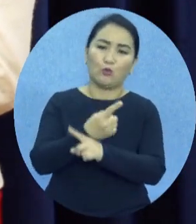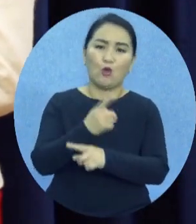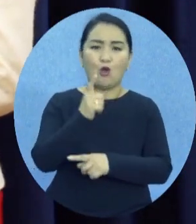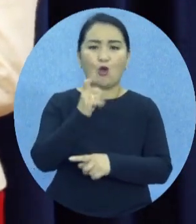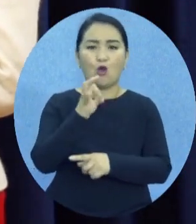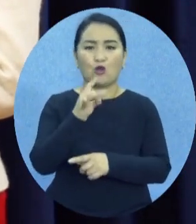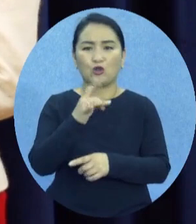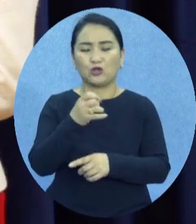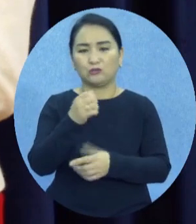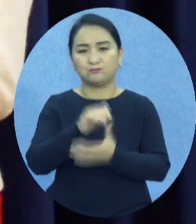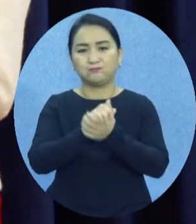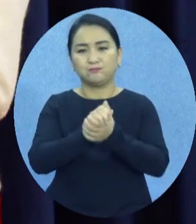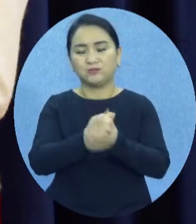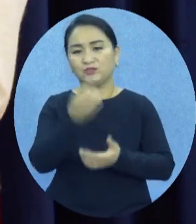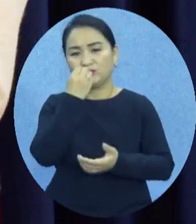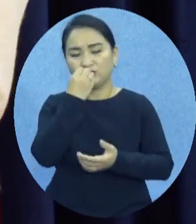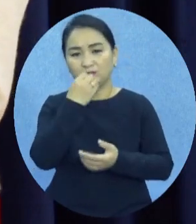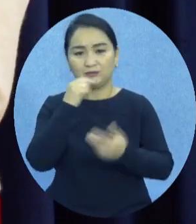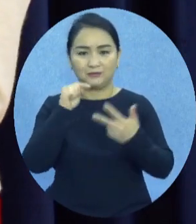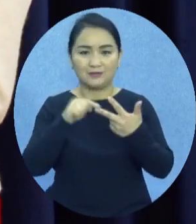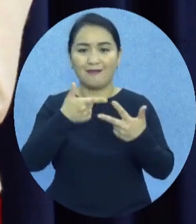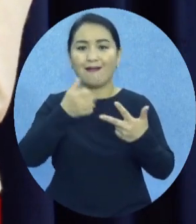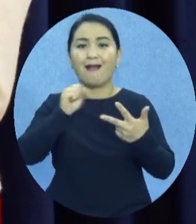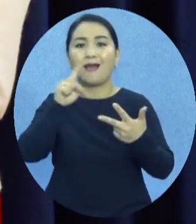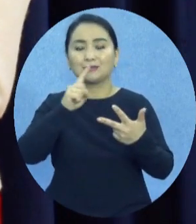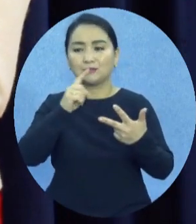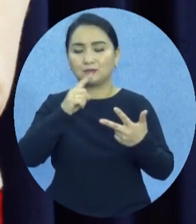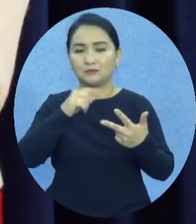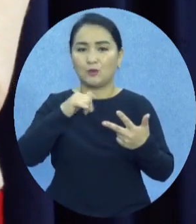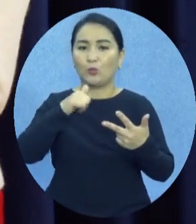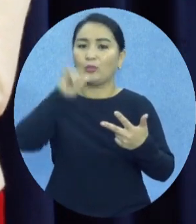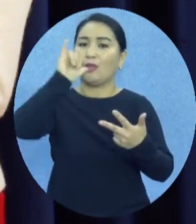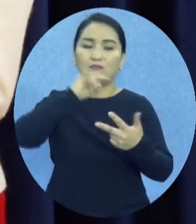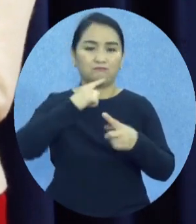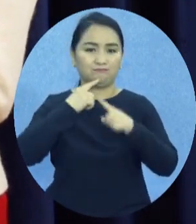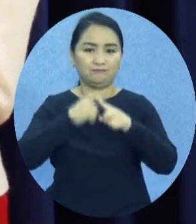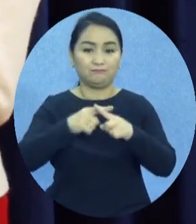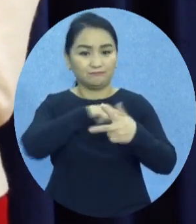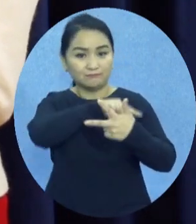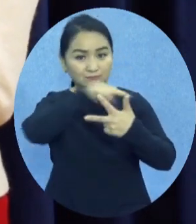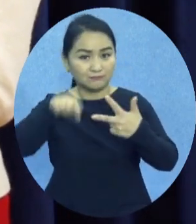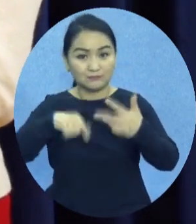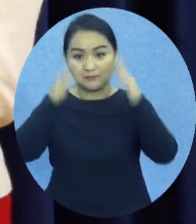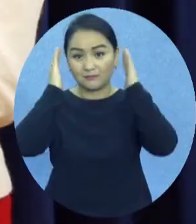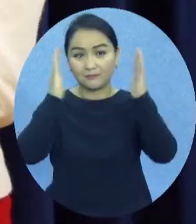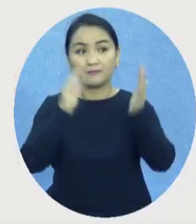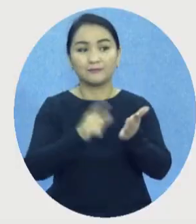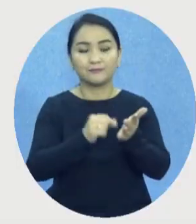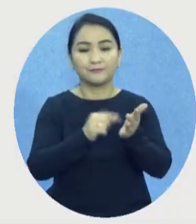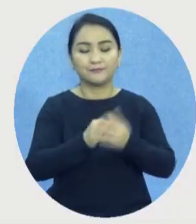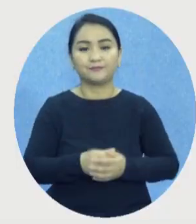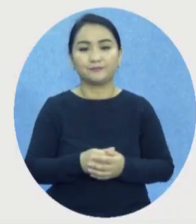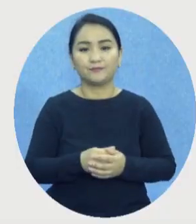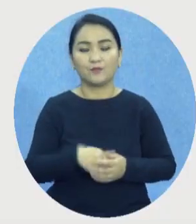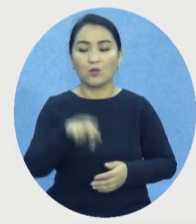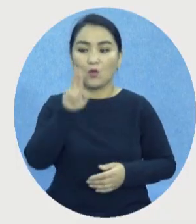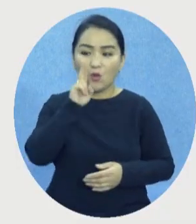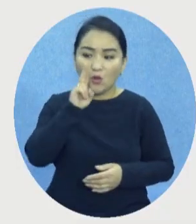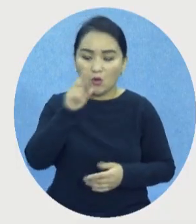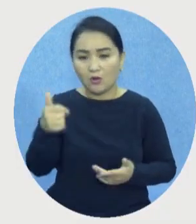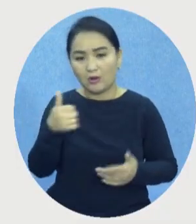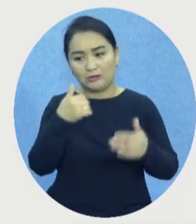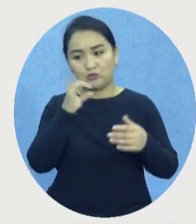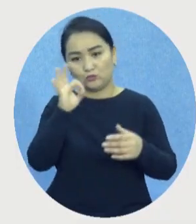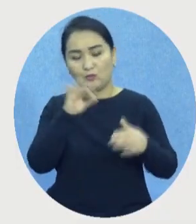газтай ундаад нар ууж болохгүй тэрийг анхаарах хэрэгтэй. За тийм учраас ил задгаа хөдлөж байгаа хүнсний бүтээгдэхүүнээс аль болох